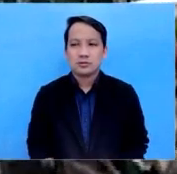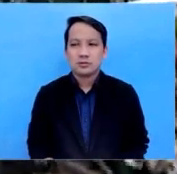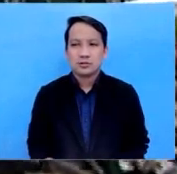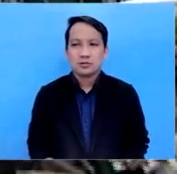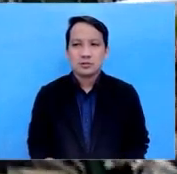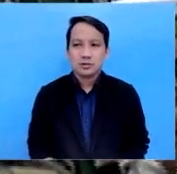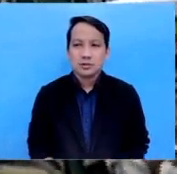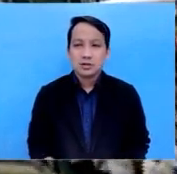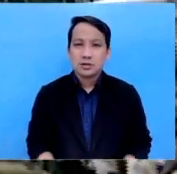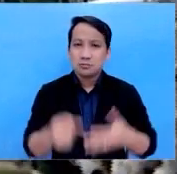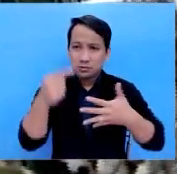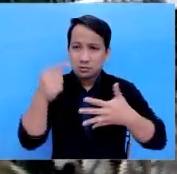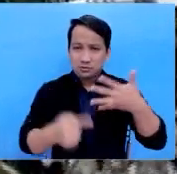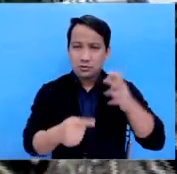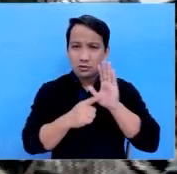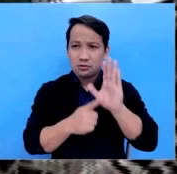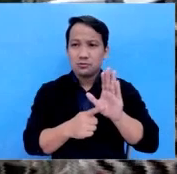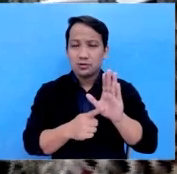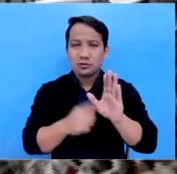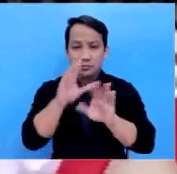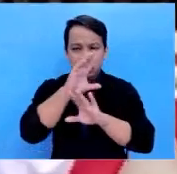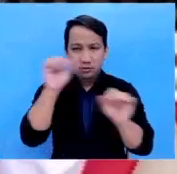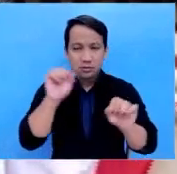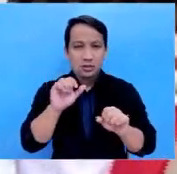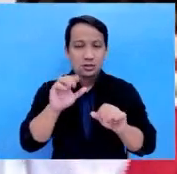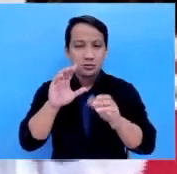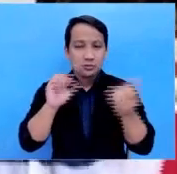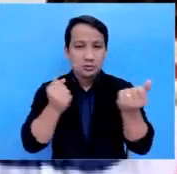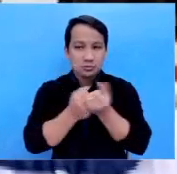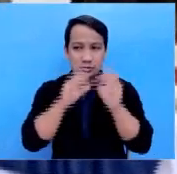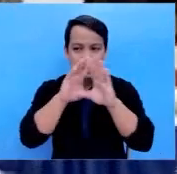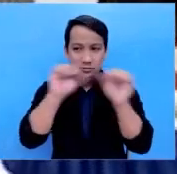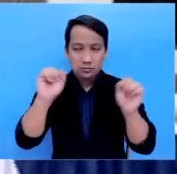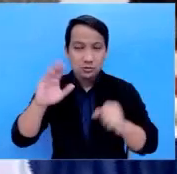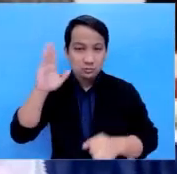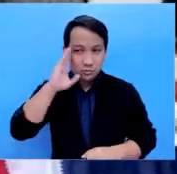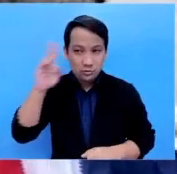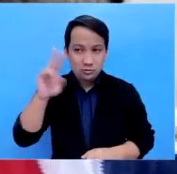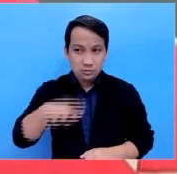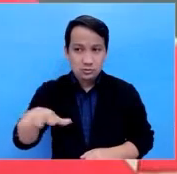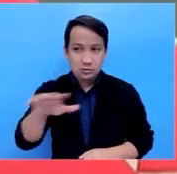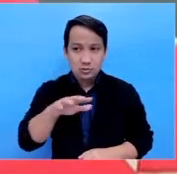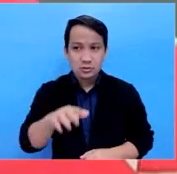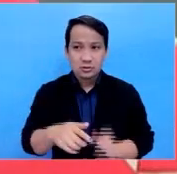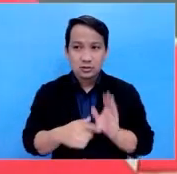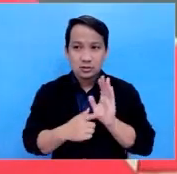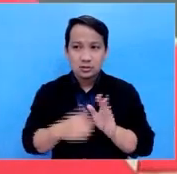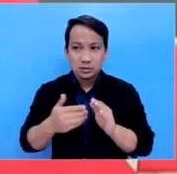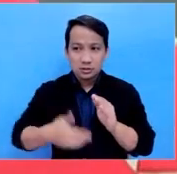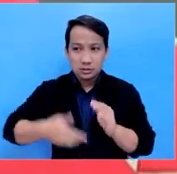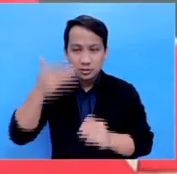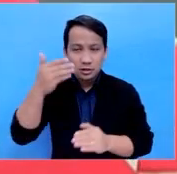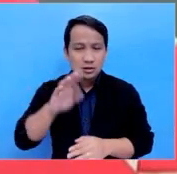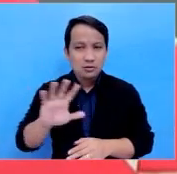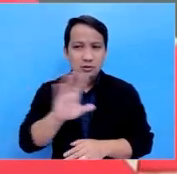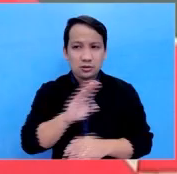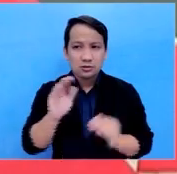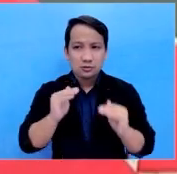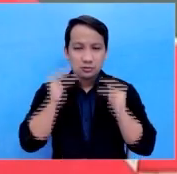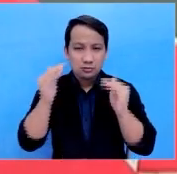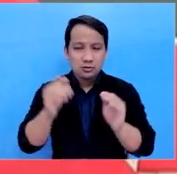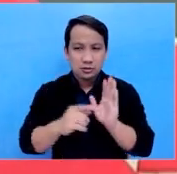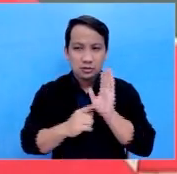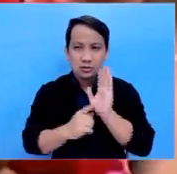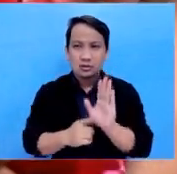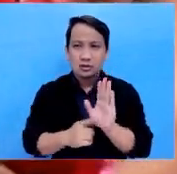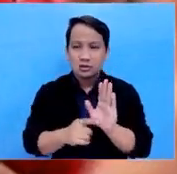Ang mga linyang yan ang pinanghawakan ng mga taga-suporta ni Pangulong Bongbong Marcos mula pa noong kampanya. Kaya naman hanggang sa siya'y makapanumpa,